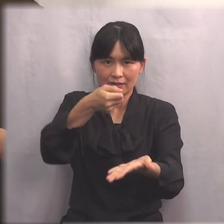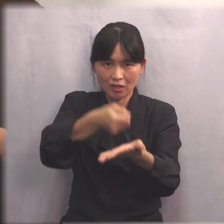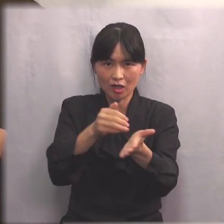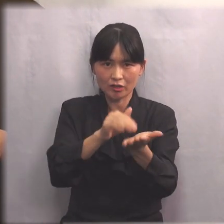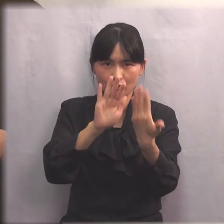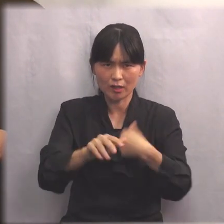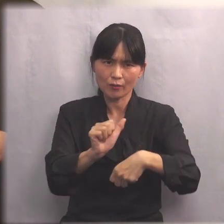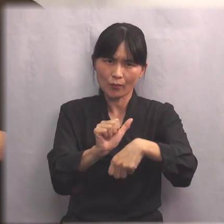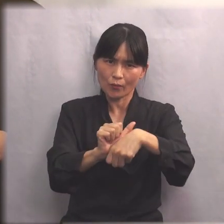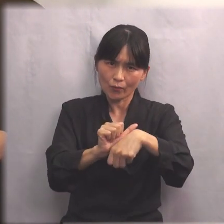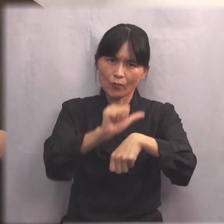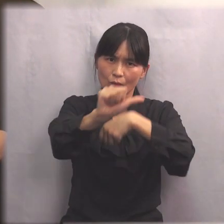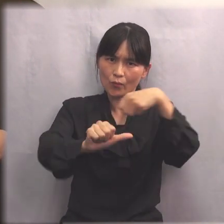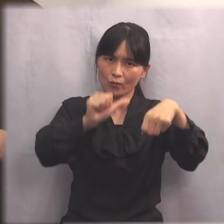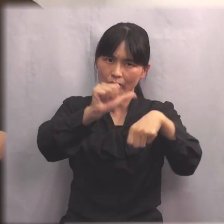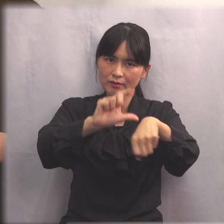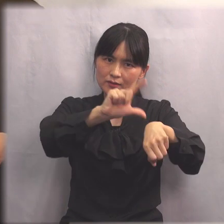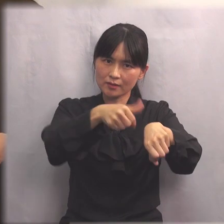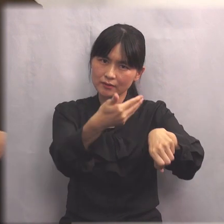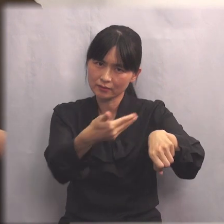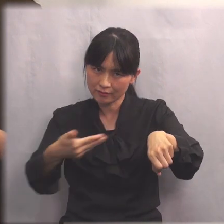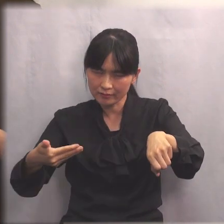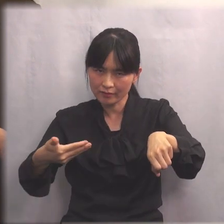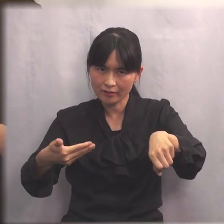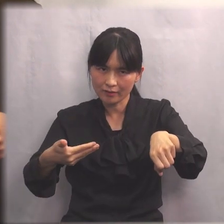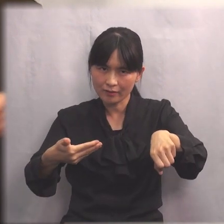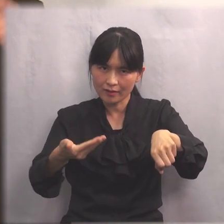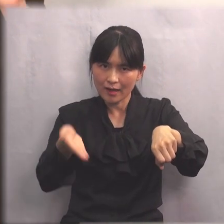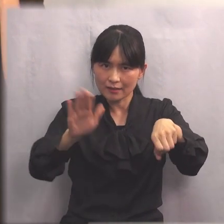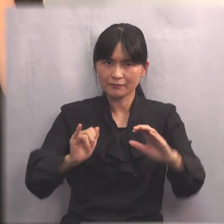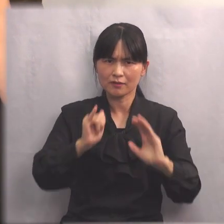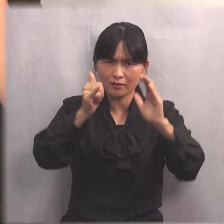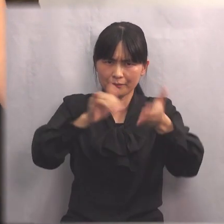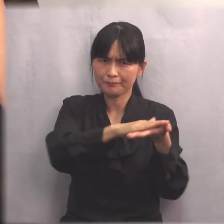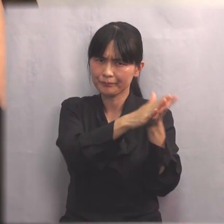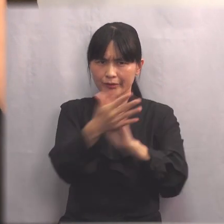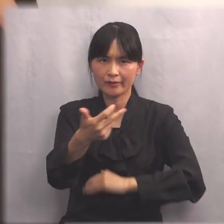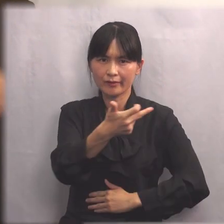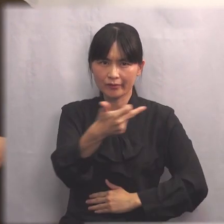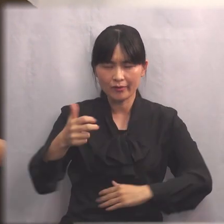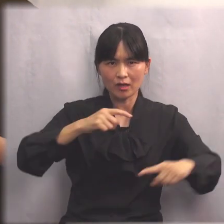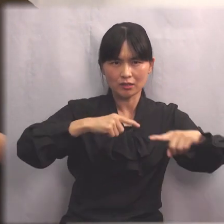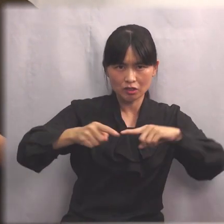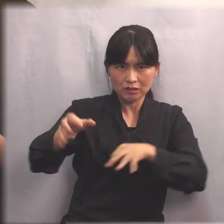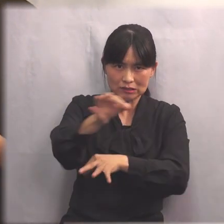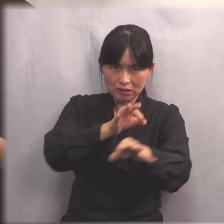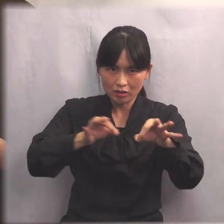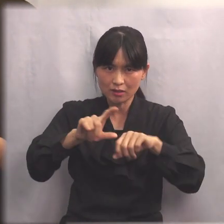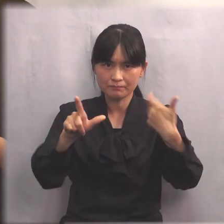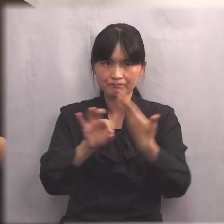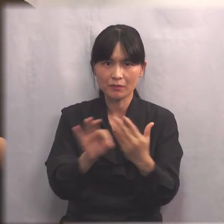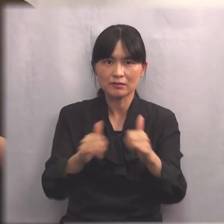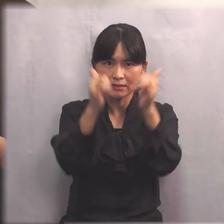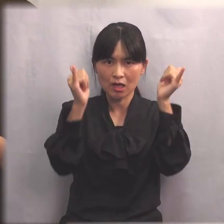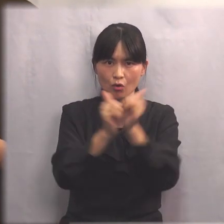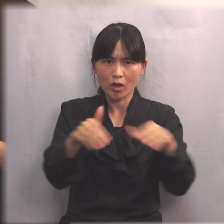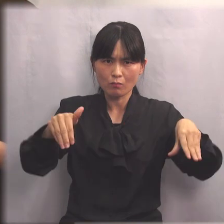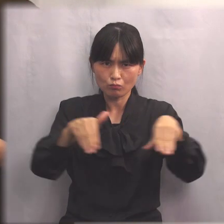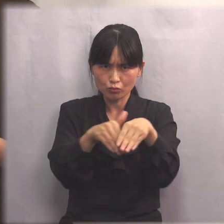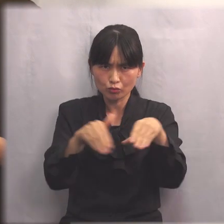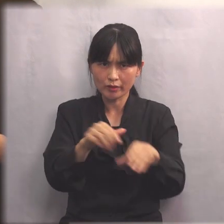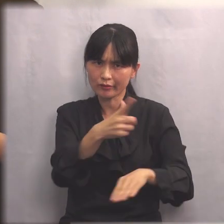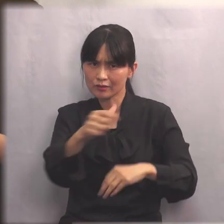제정되고 5년이라고 하는 시간이 흐르는 동안 세상은 참 많이 변했습니다. 정치, 경제, 사회,